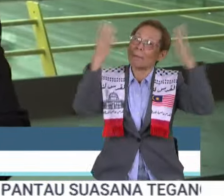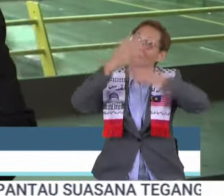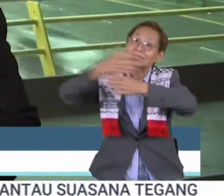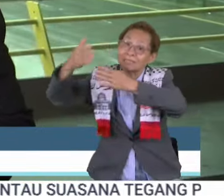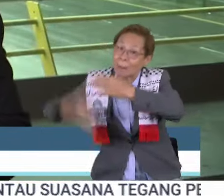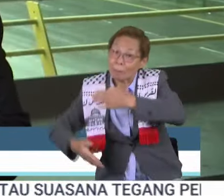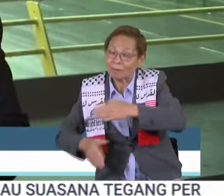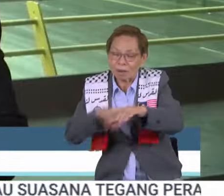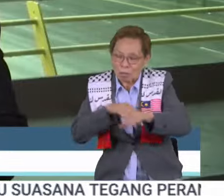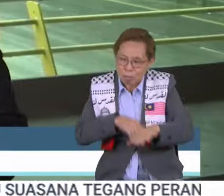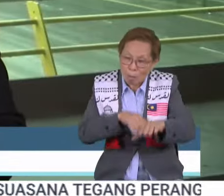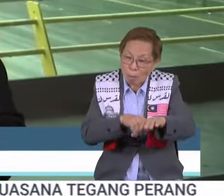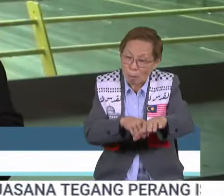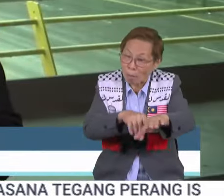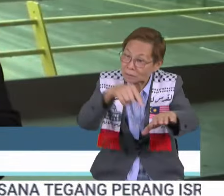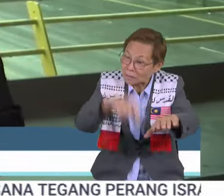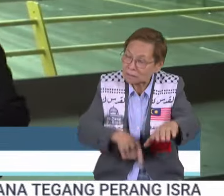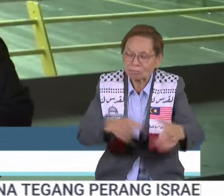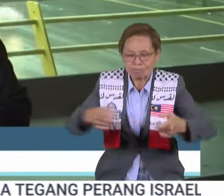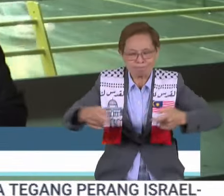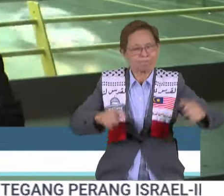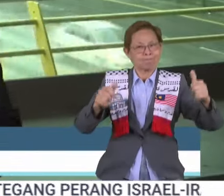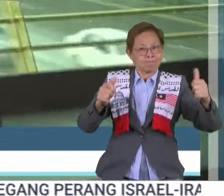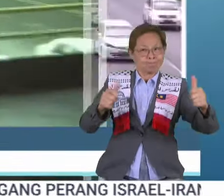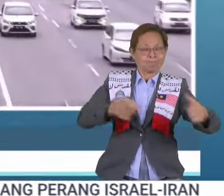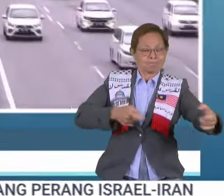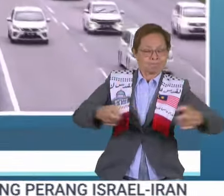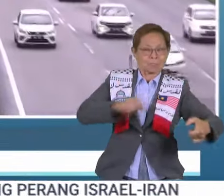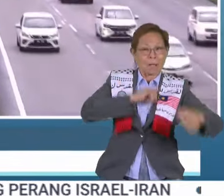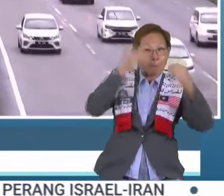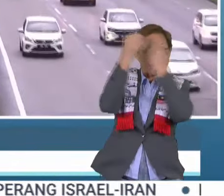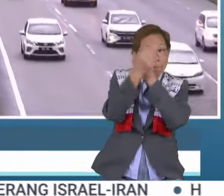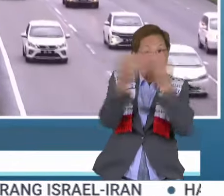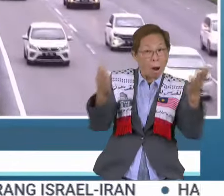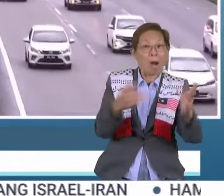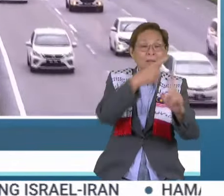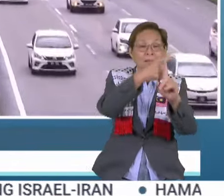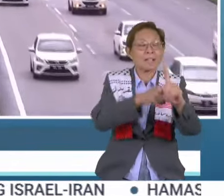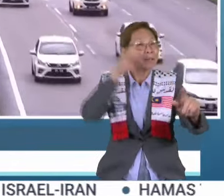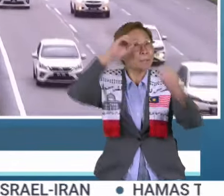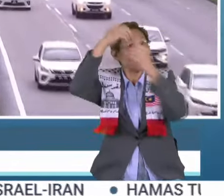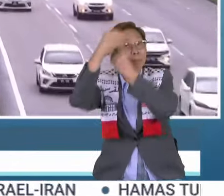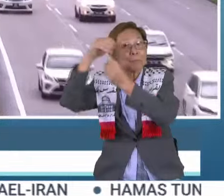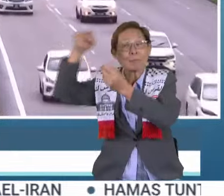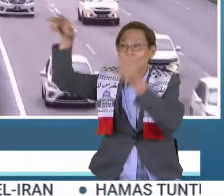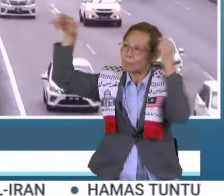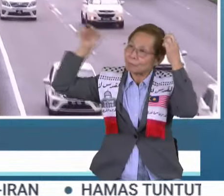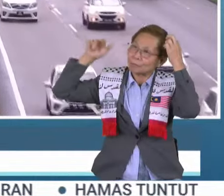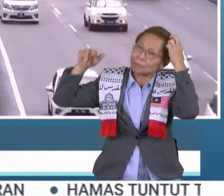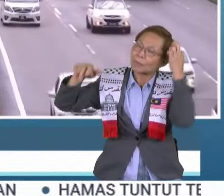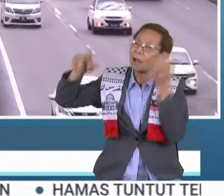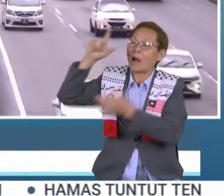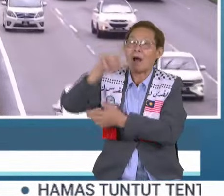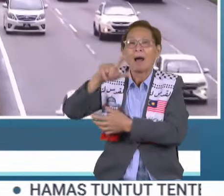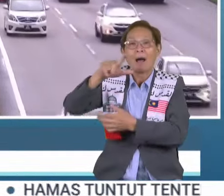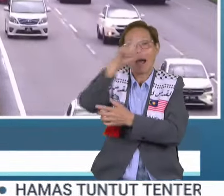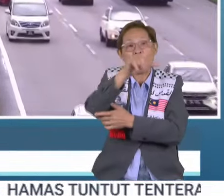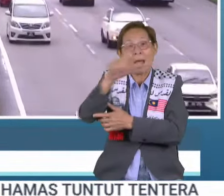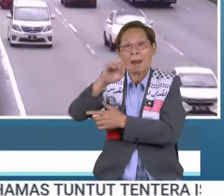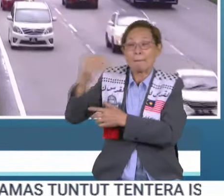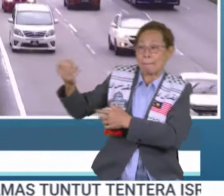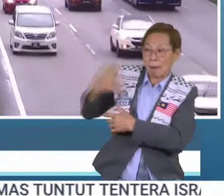Namun keadaan lalu lintas di sini masih lagi terkawal. Saya kongsikan juga berdasarkan info daripada Lembaga Lebuh Raya